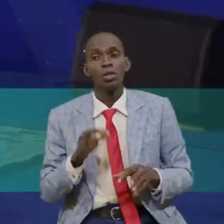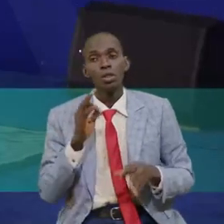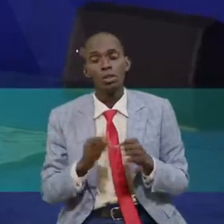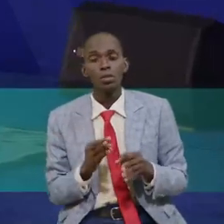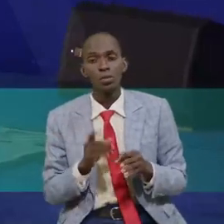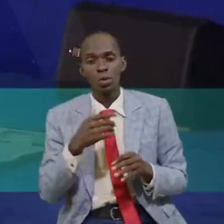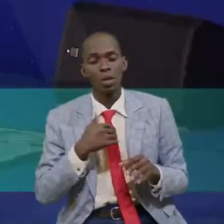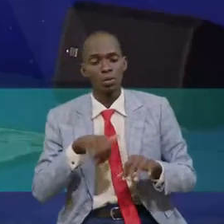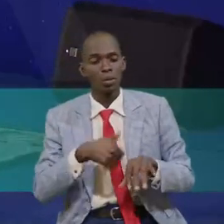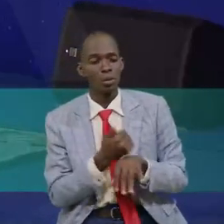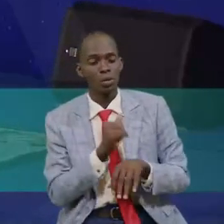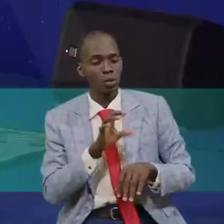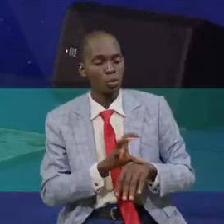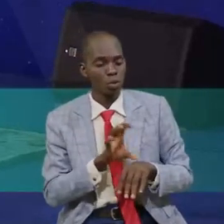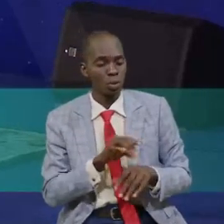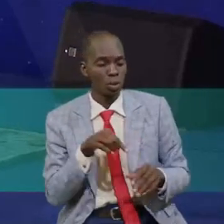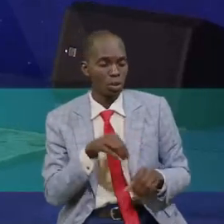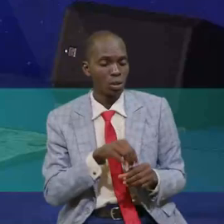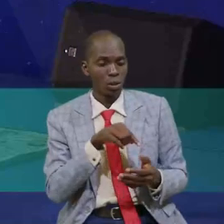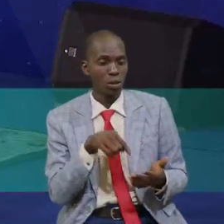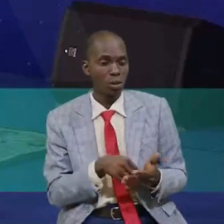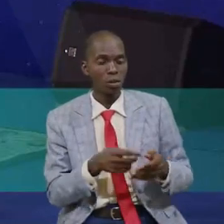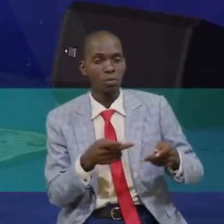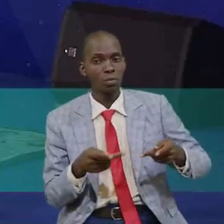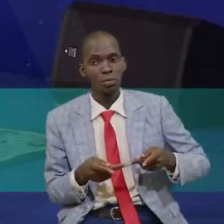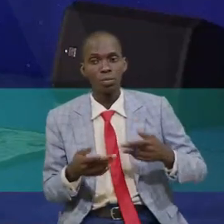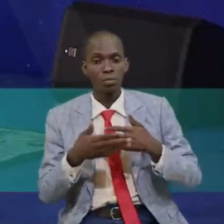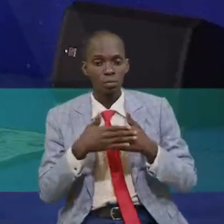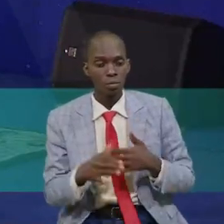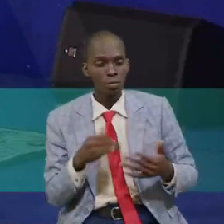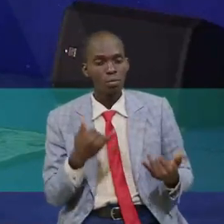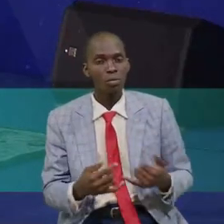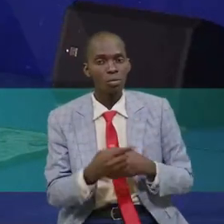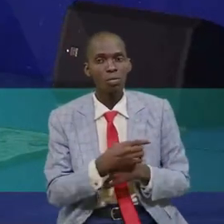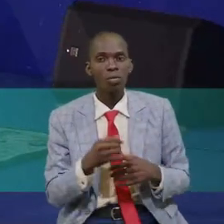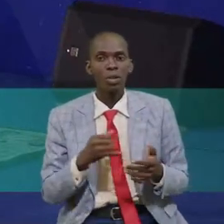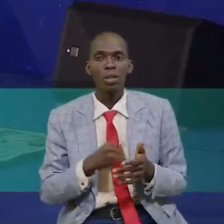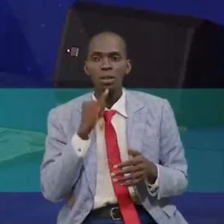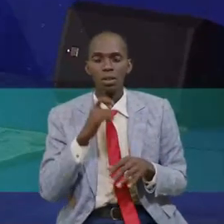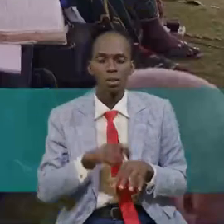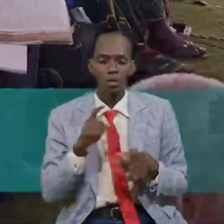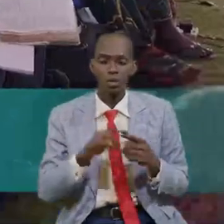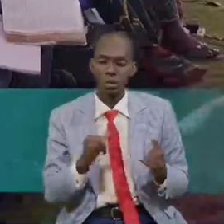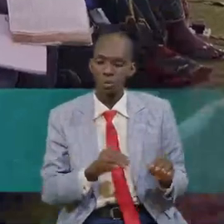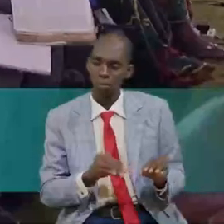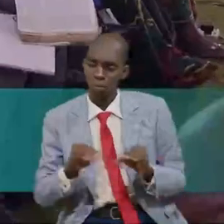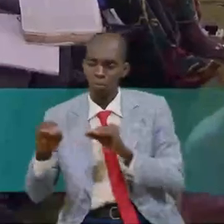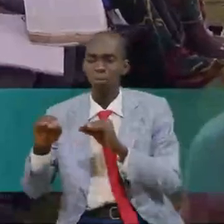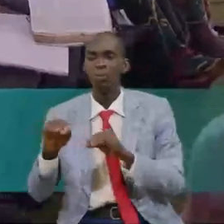établi un ministère, une église dans ce lieu, après ce jour, c'est le moment d'aller de